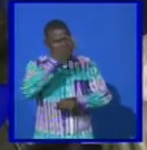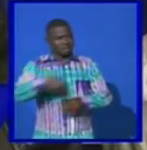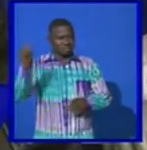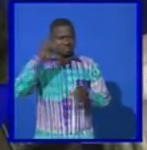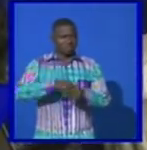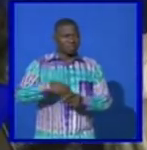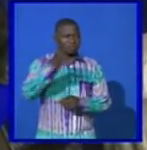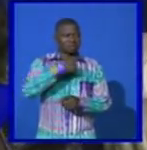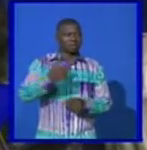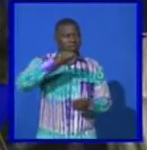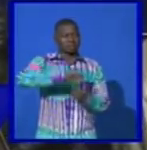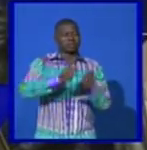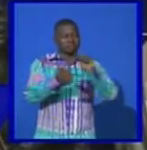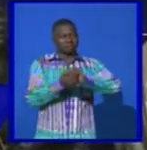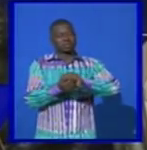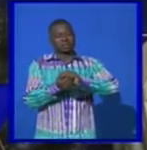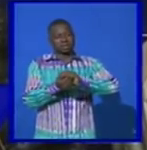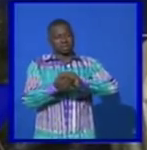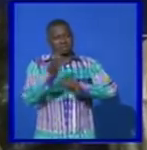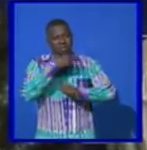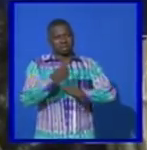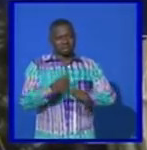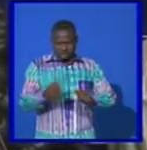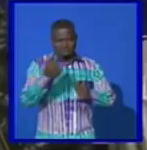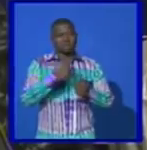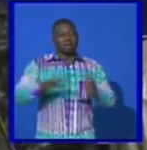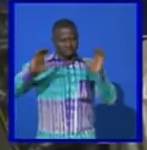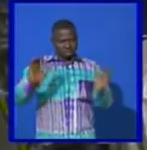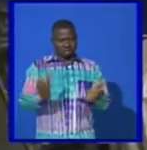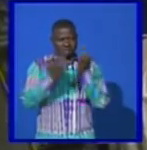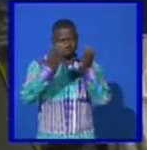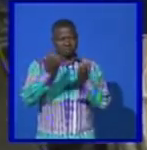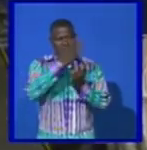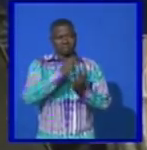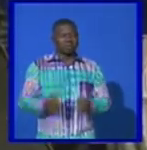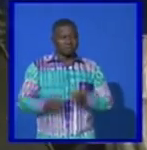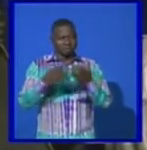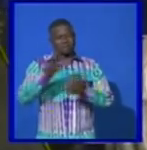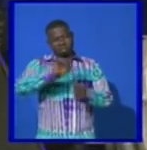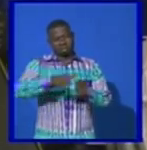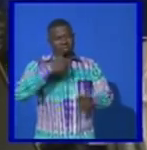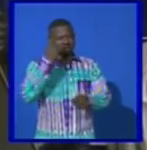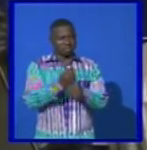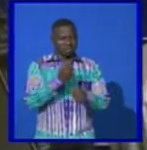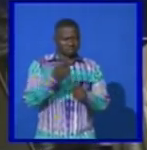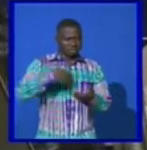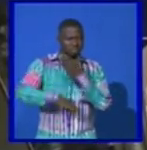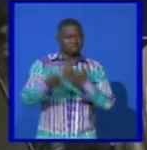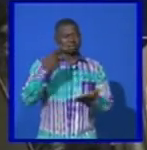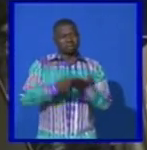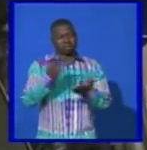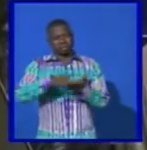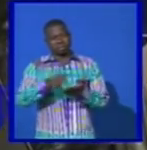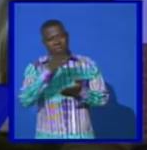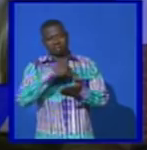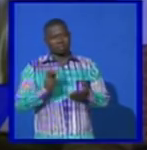chose essentielle pour notre pays, raffermir les valeurs, redonner du sens à chaque que nous faisons dans le sens d'abord de service notre État, notre communauté et